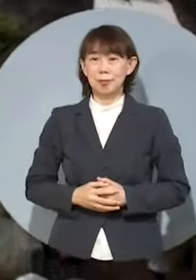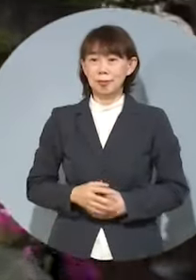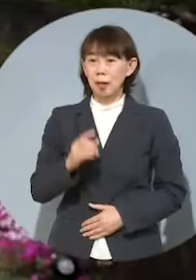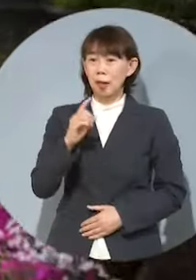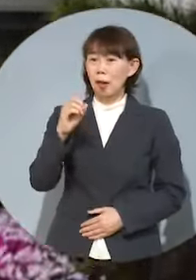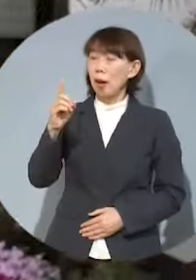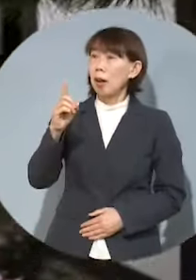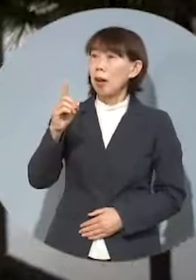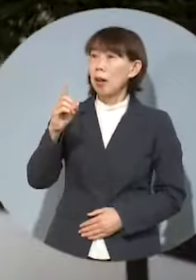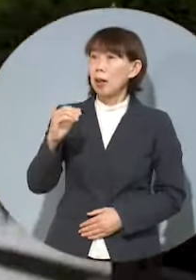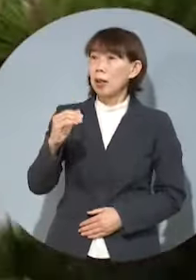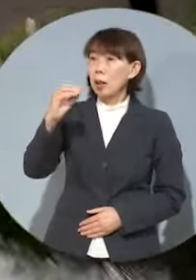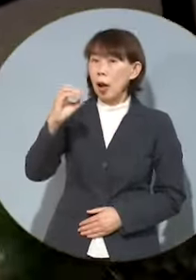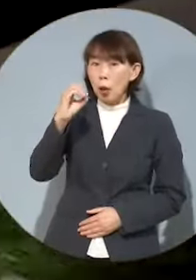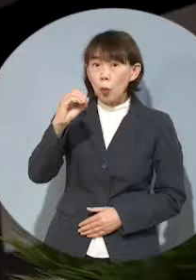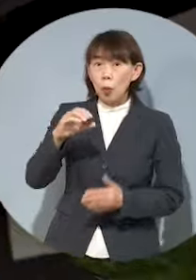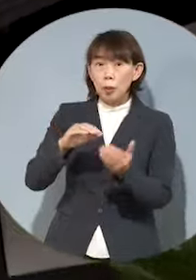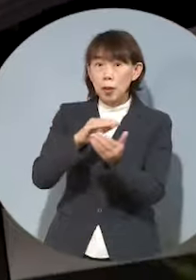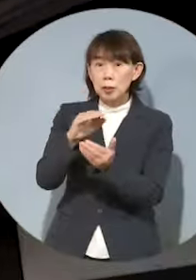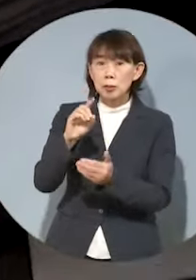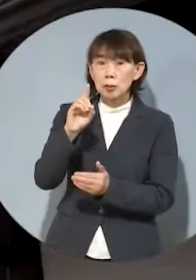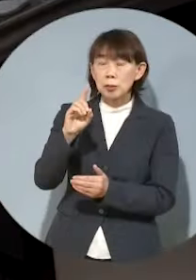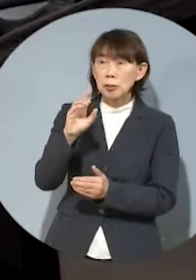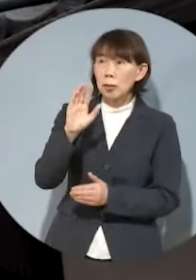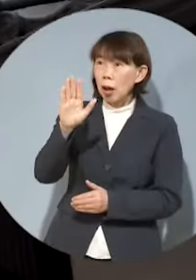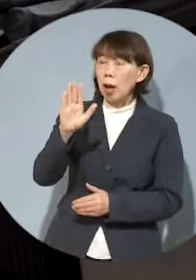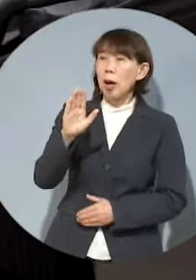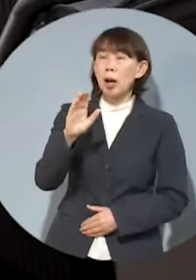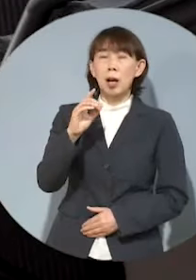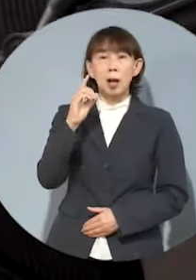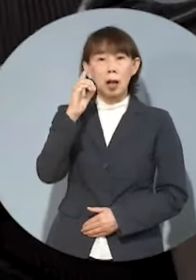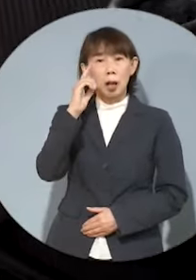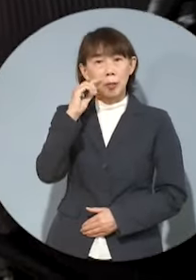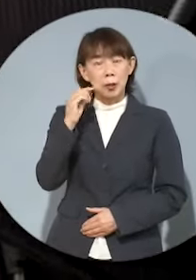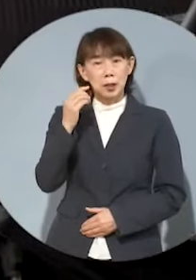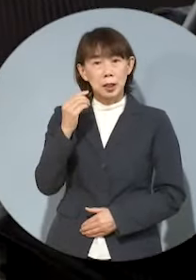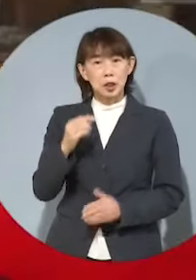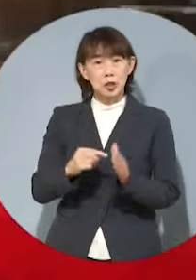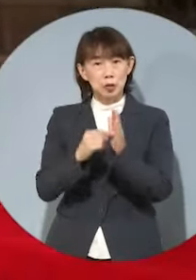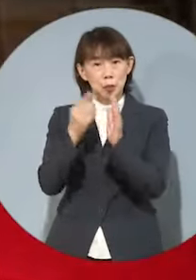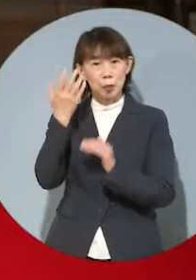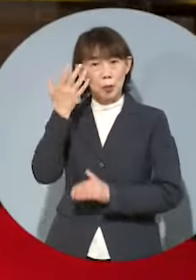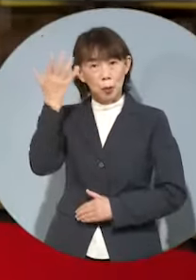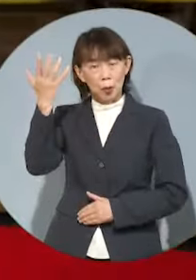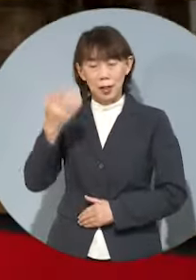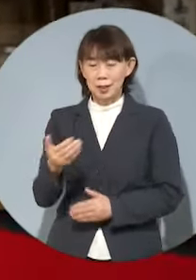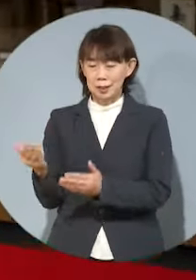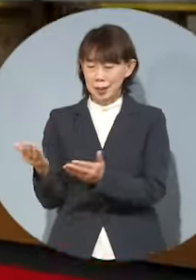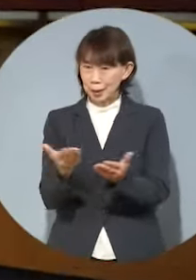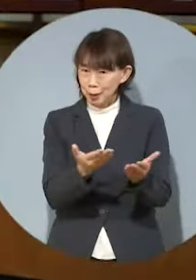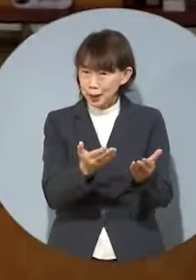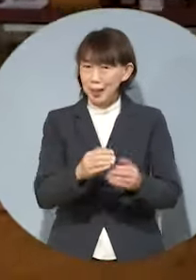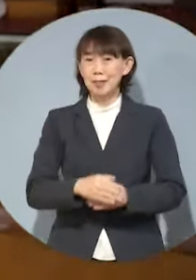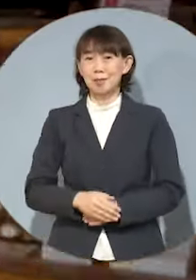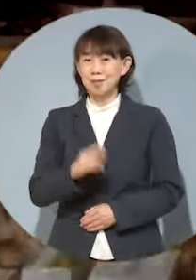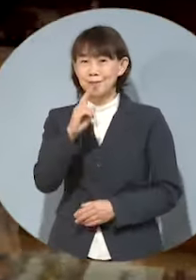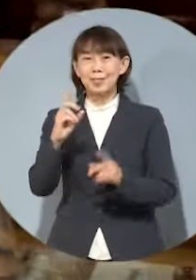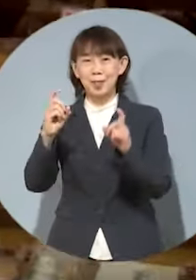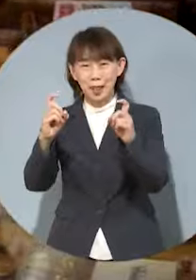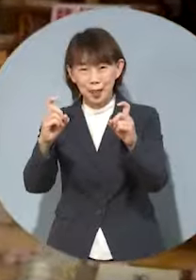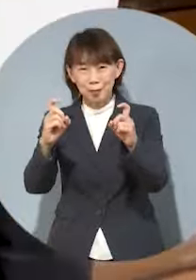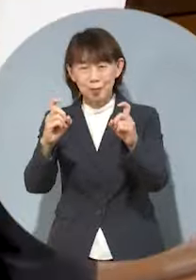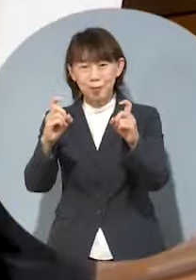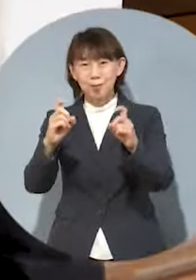あ、高尾まんじゅうって書いてある。もしかして名物なのかな。 いらっしゃいませ。 こんにち